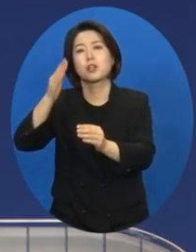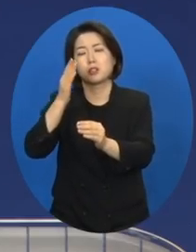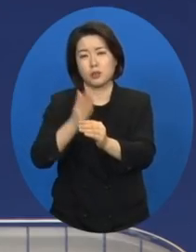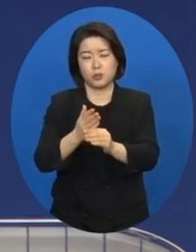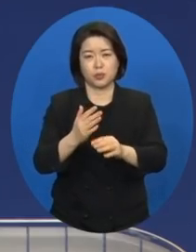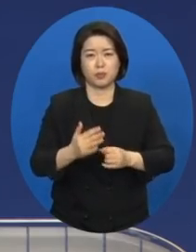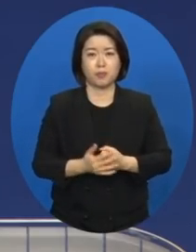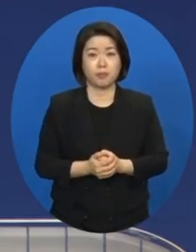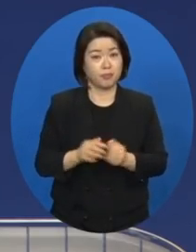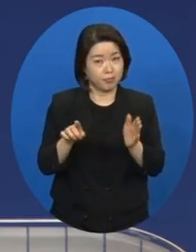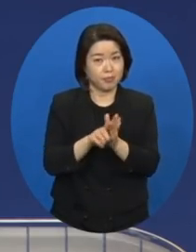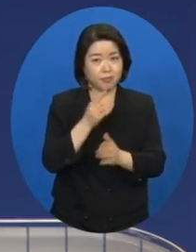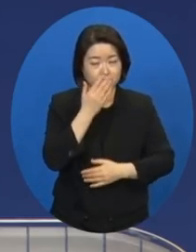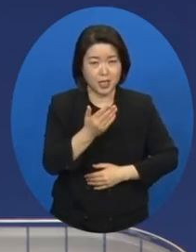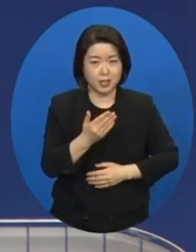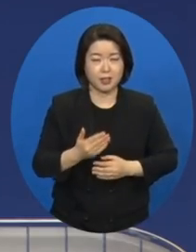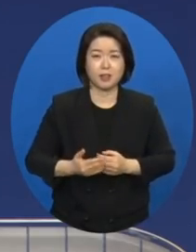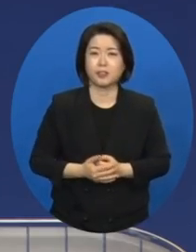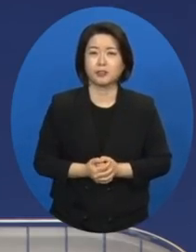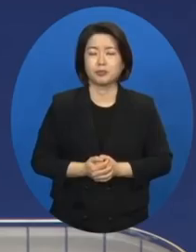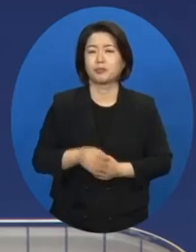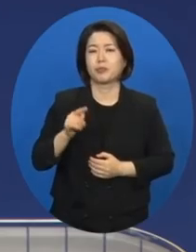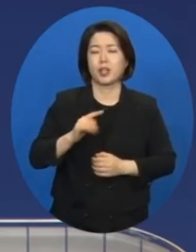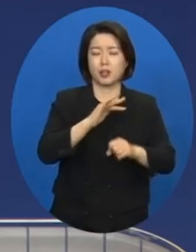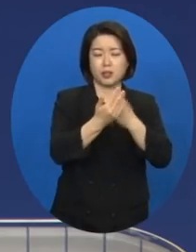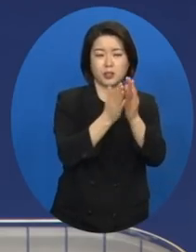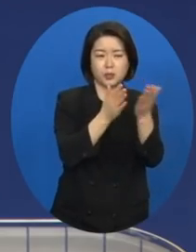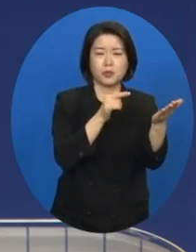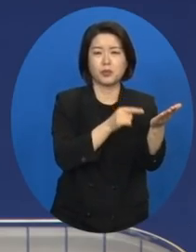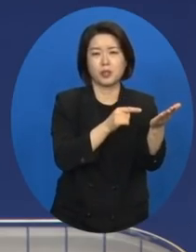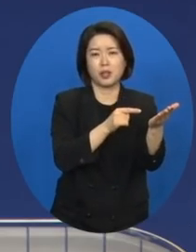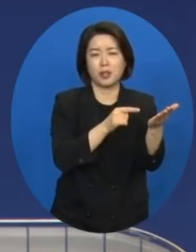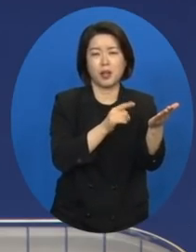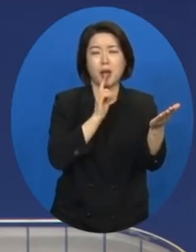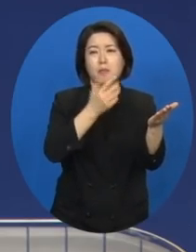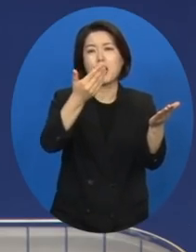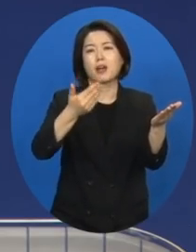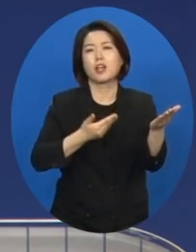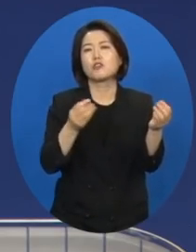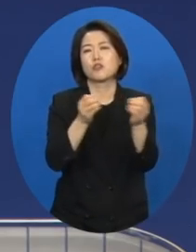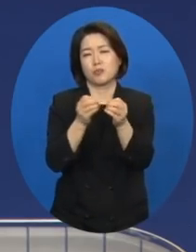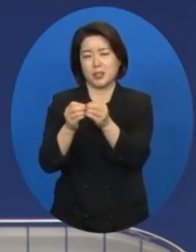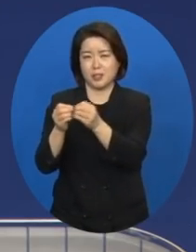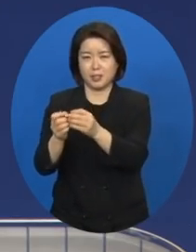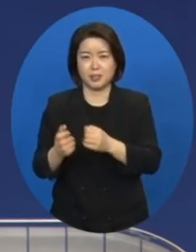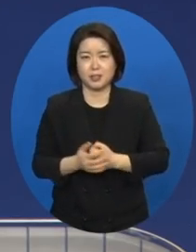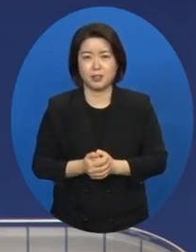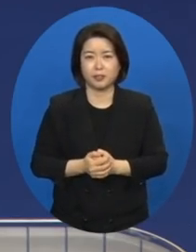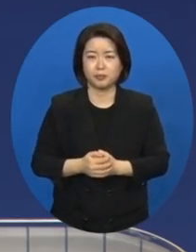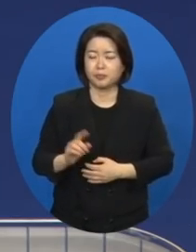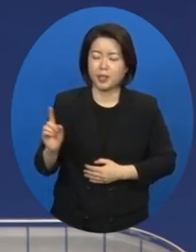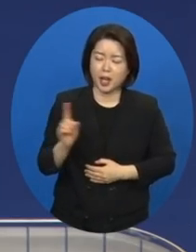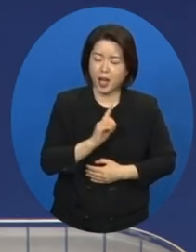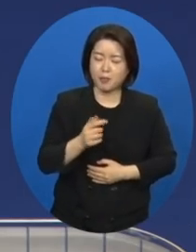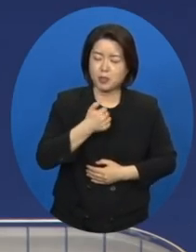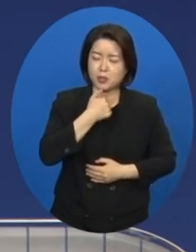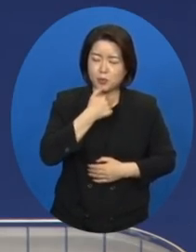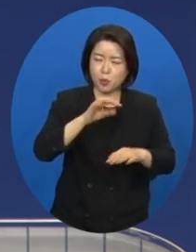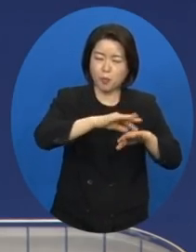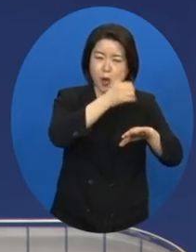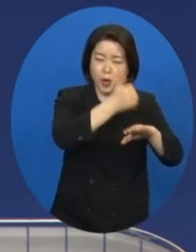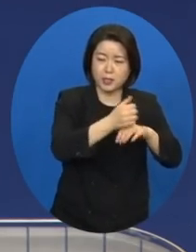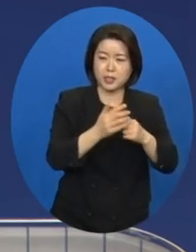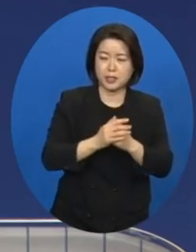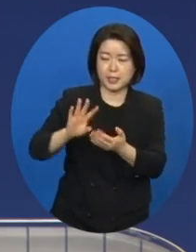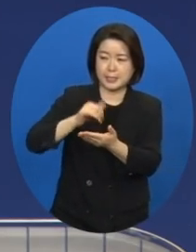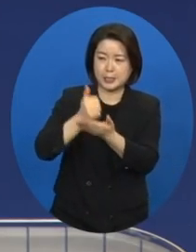것입니다. 믿으십니까? 이것이 오늘 본문이 얘기해주고자 하는 메시지예요. 그래서 아무리 로마 황제가 그리스도인들을 죽이라